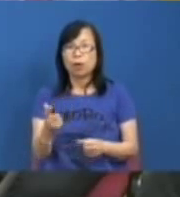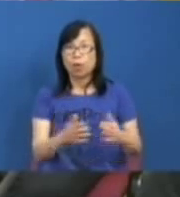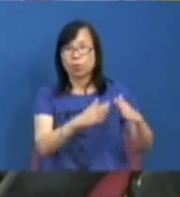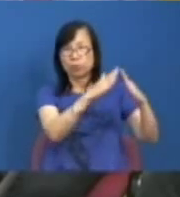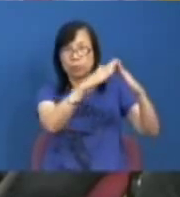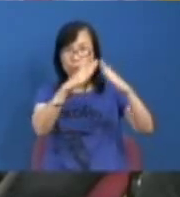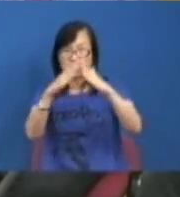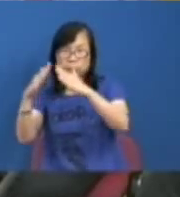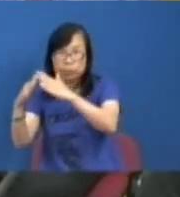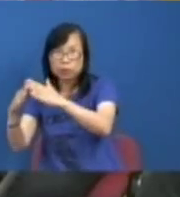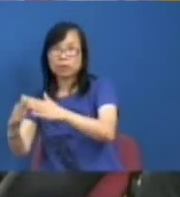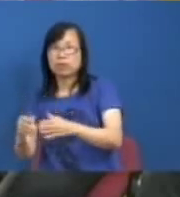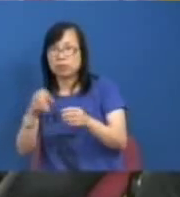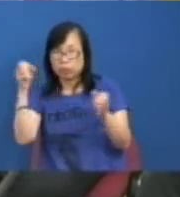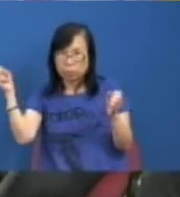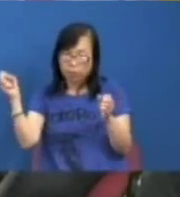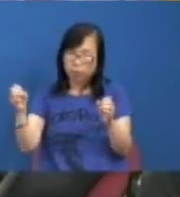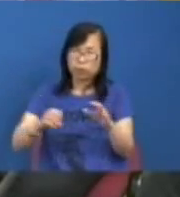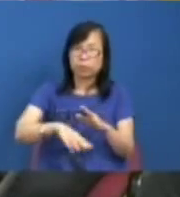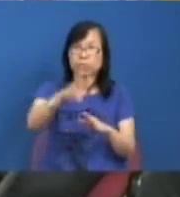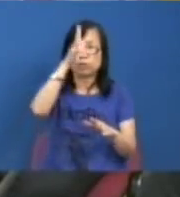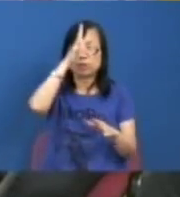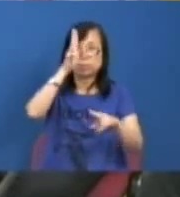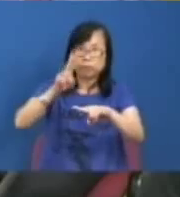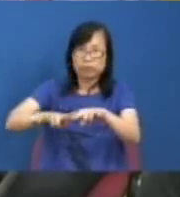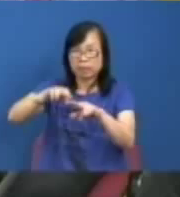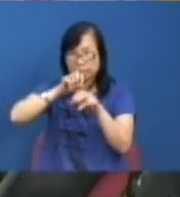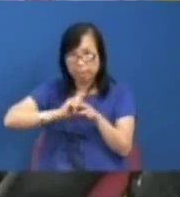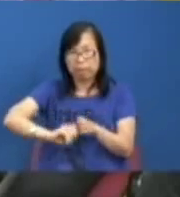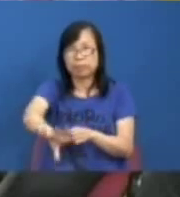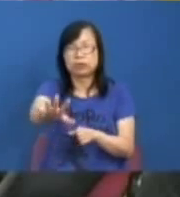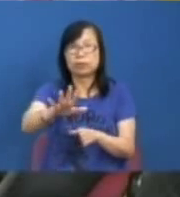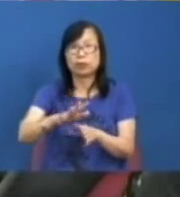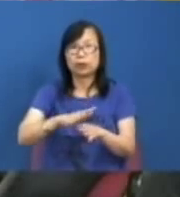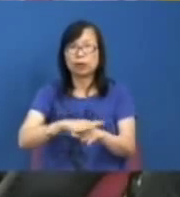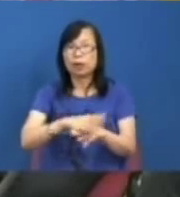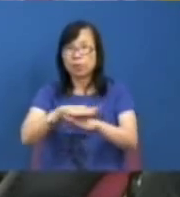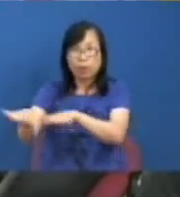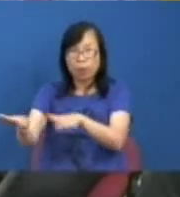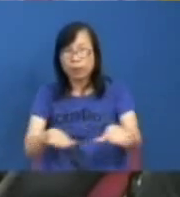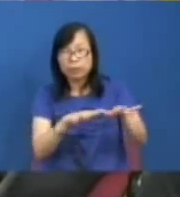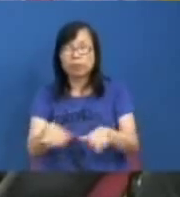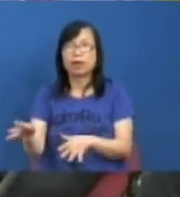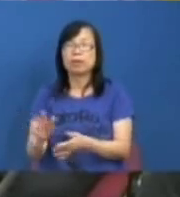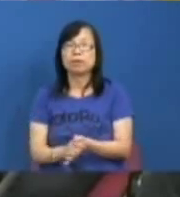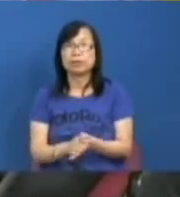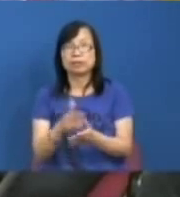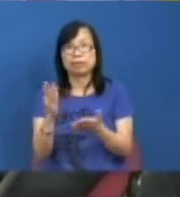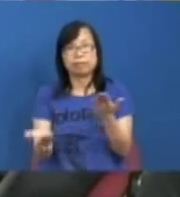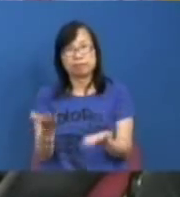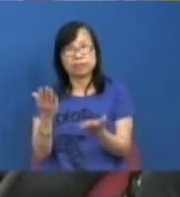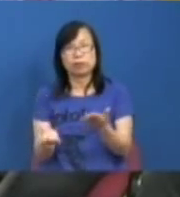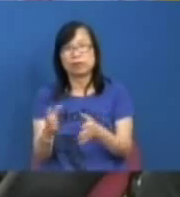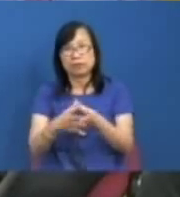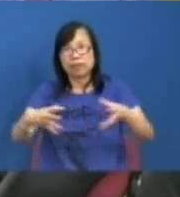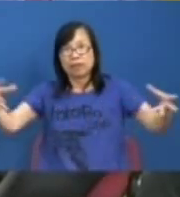排污去翻政府渠務，跟住經過政府井而排出去大海或者係一個大型啲嘅污水處理地方